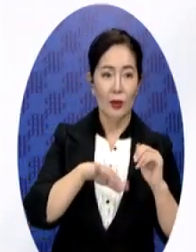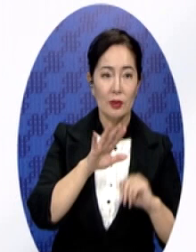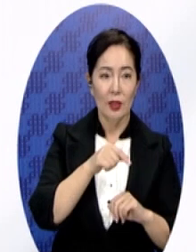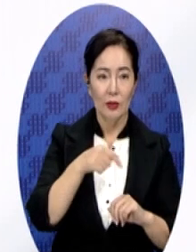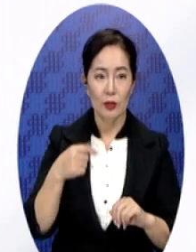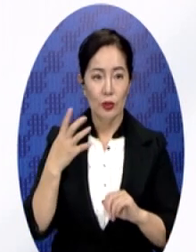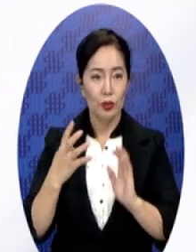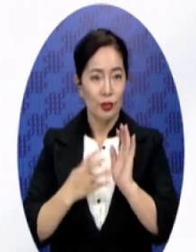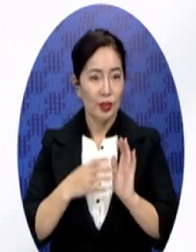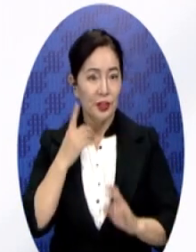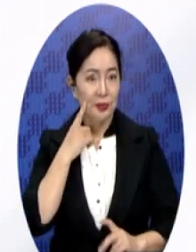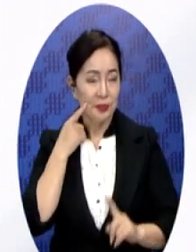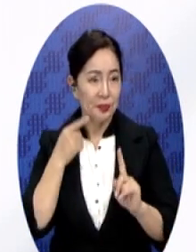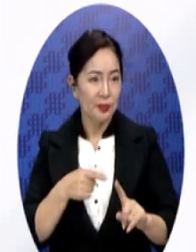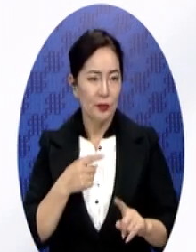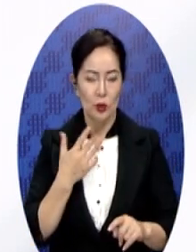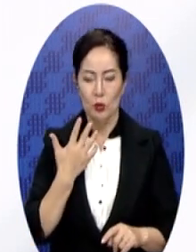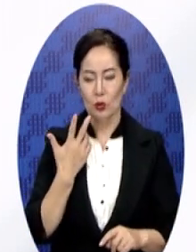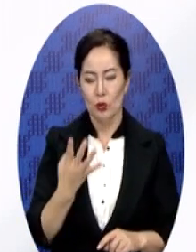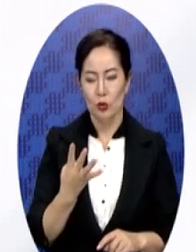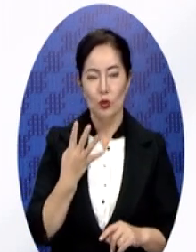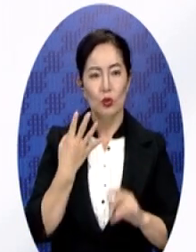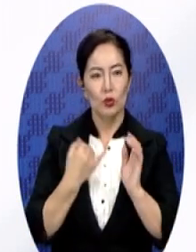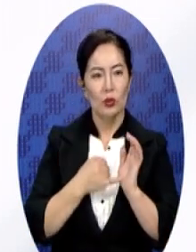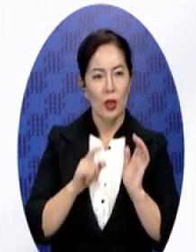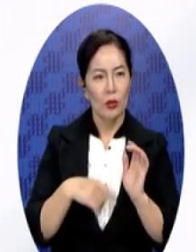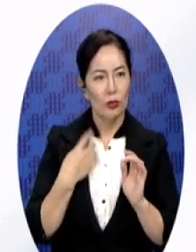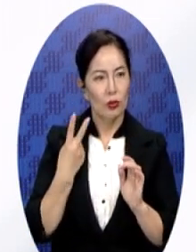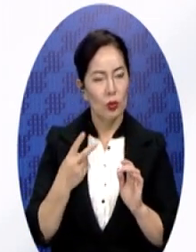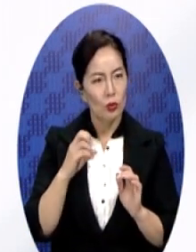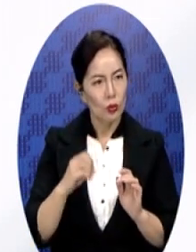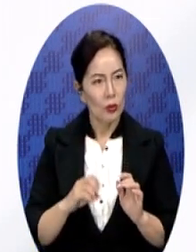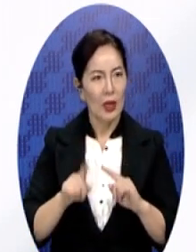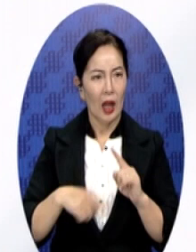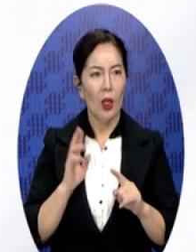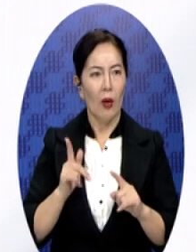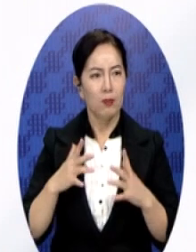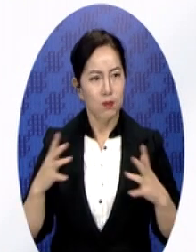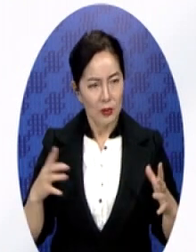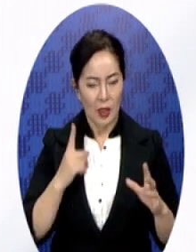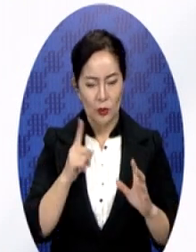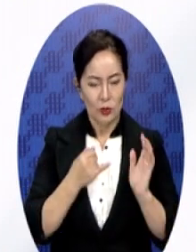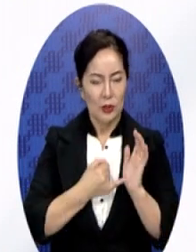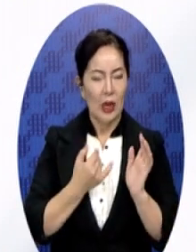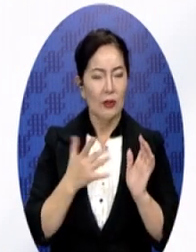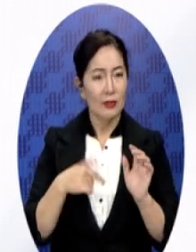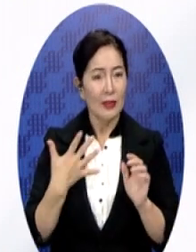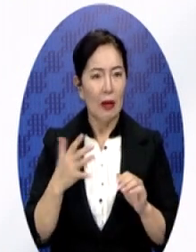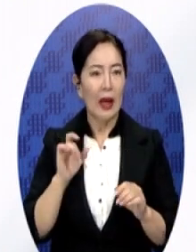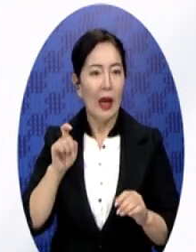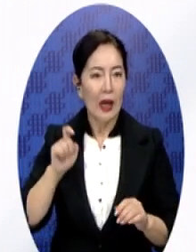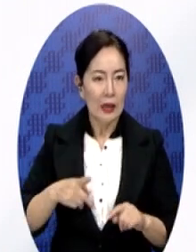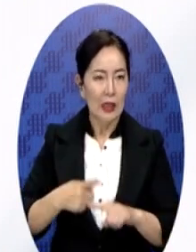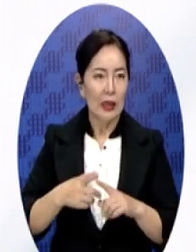эхчүүдийн 46.2% нь идүүдэлжинтэй таргалалттай, 16.5% нь хэд илүүдэлтэй гэж тогтогдсон байна.